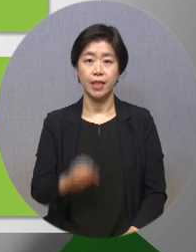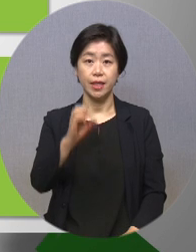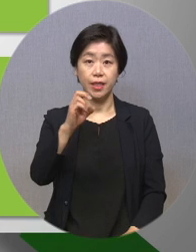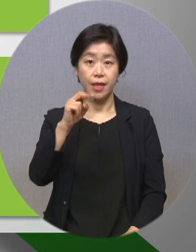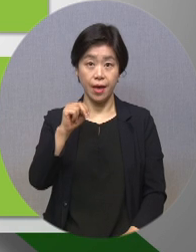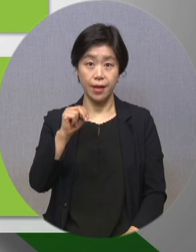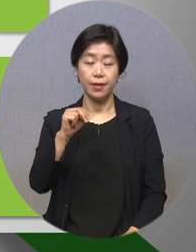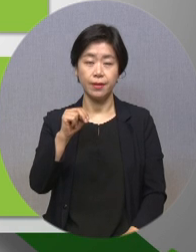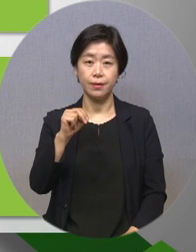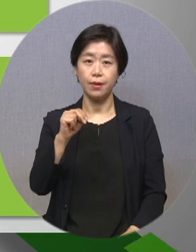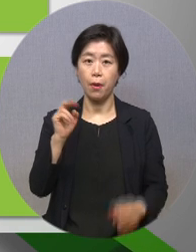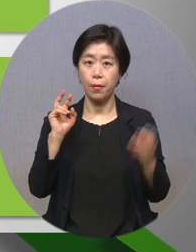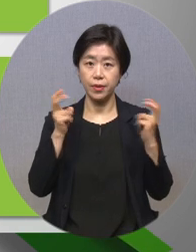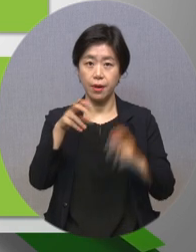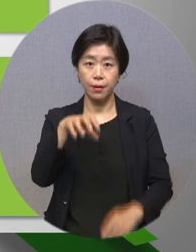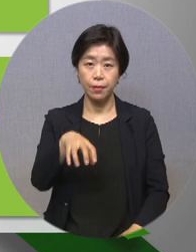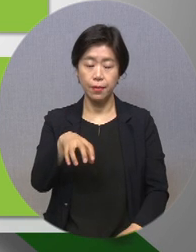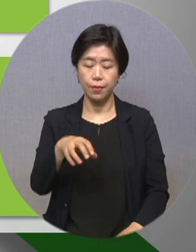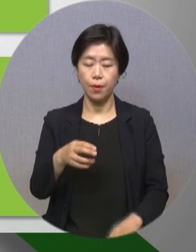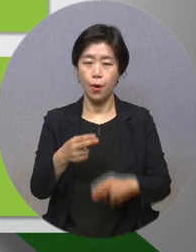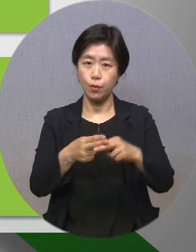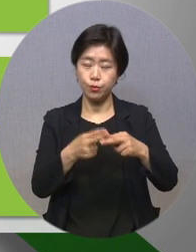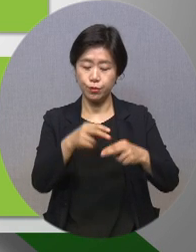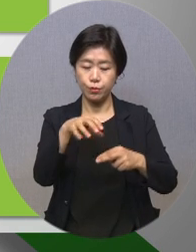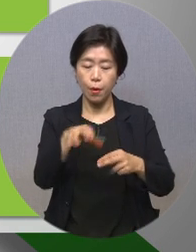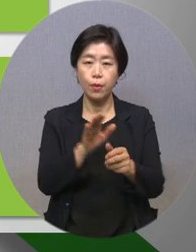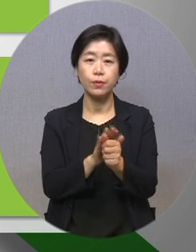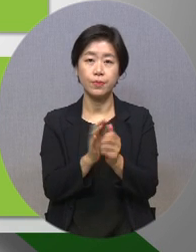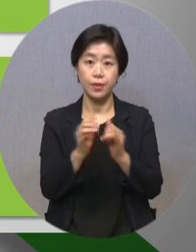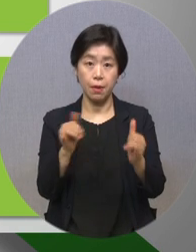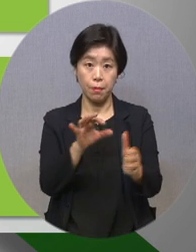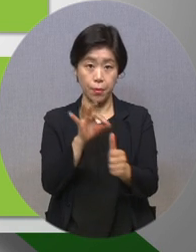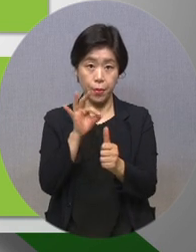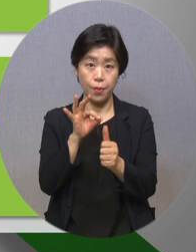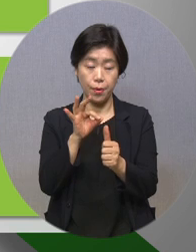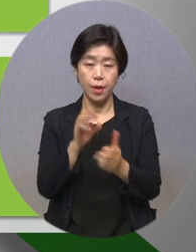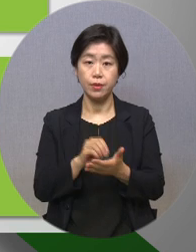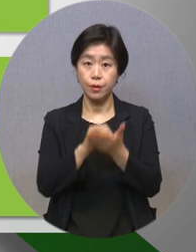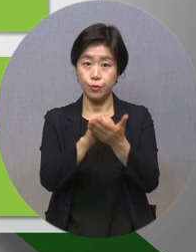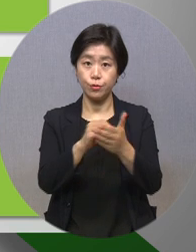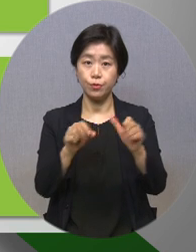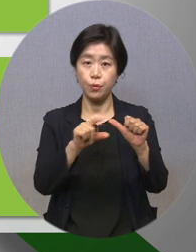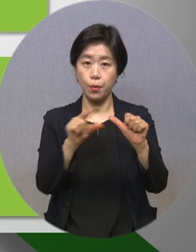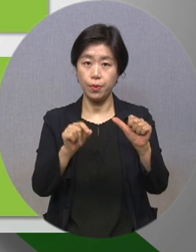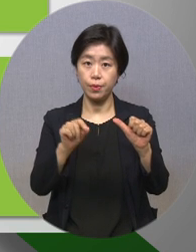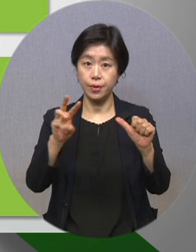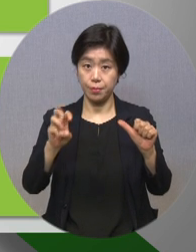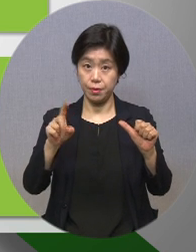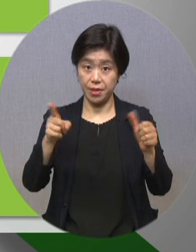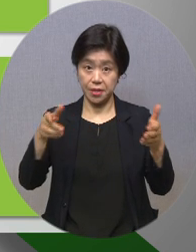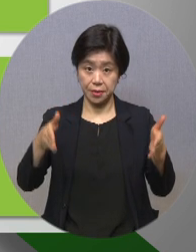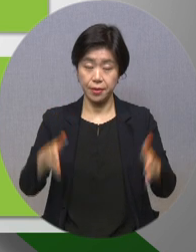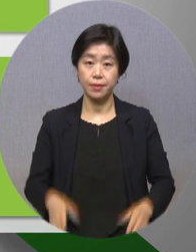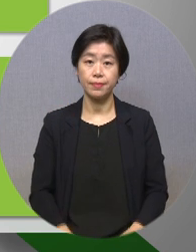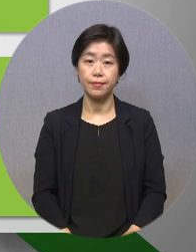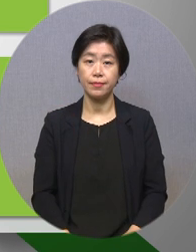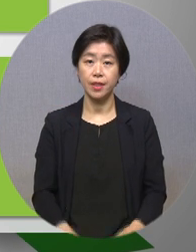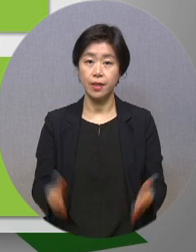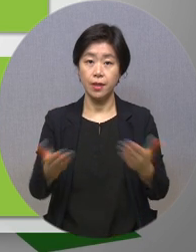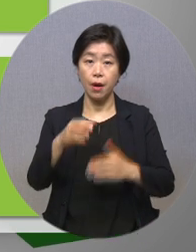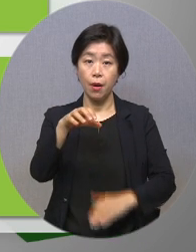주식회사 CNR에서 주방 보조원을 모집합니다. 접수 마감일은 5월 31일까지며 근무지는